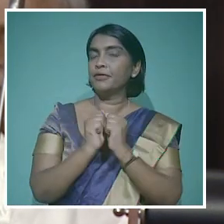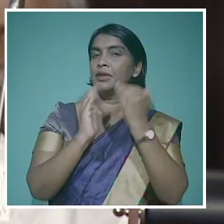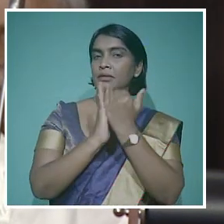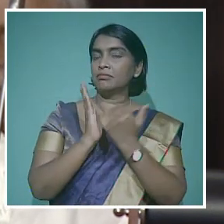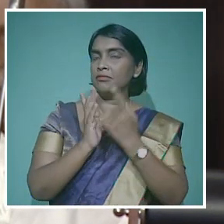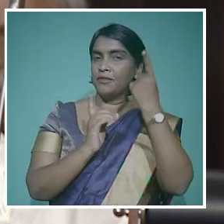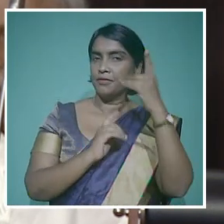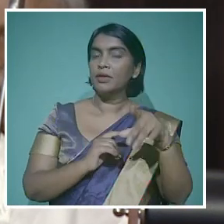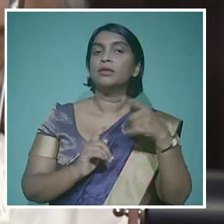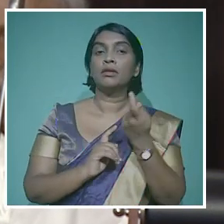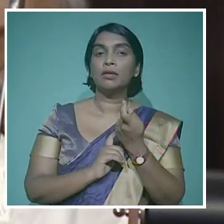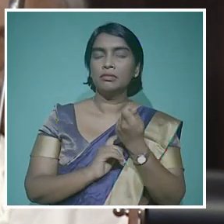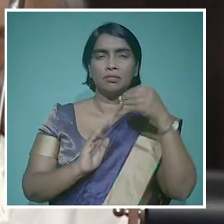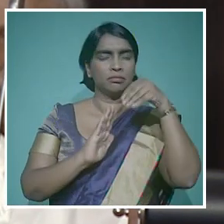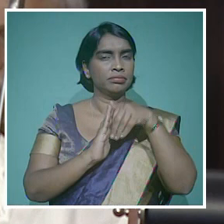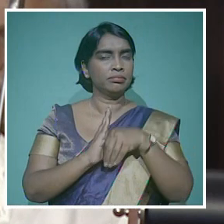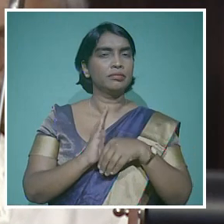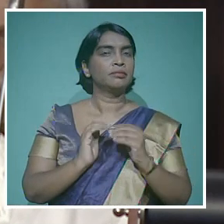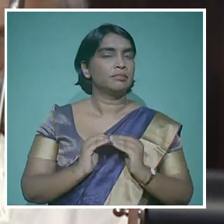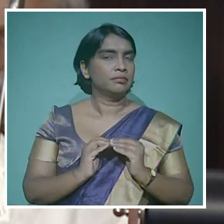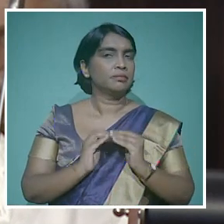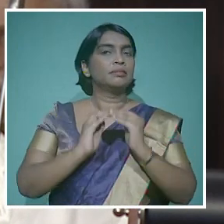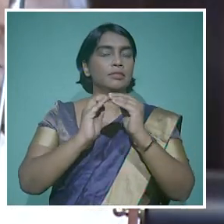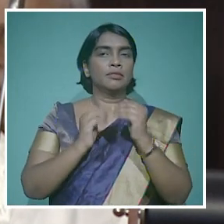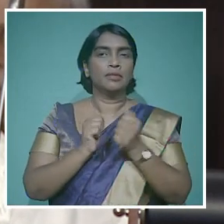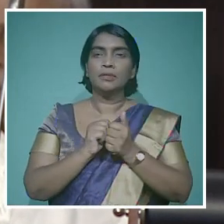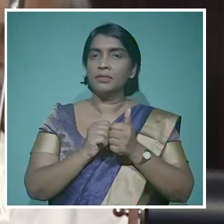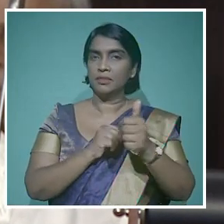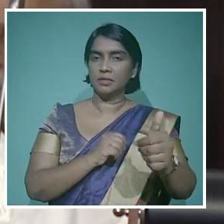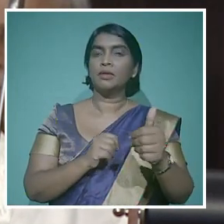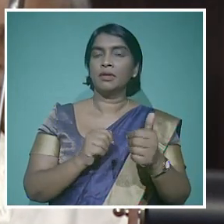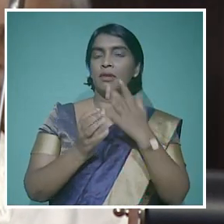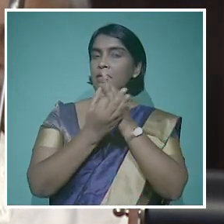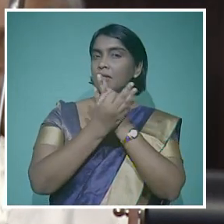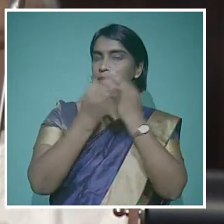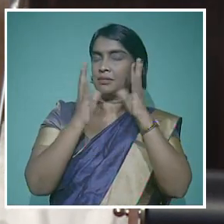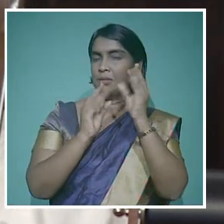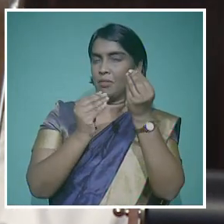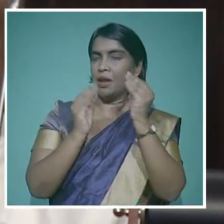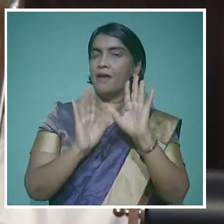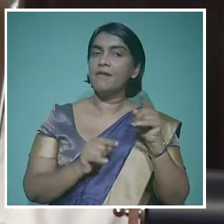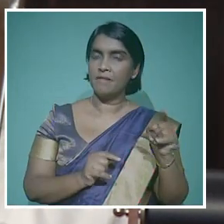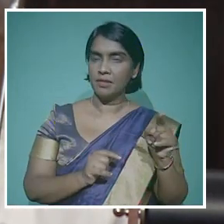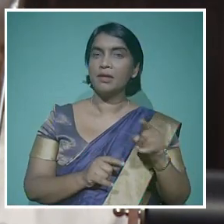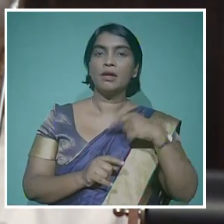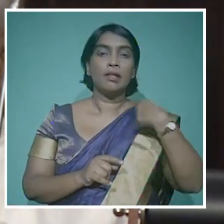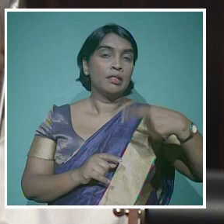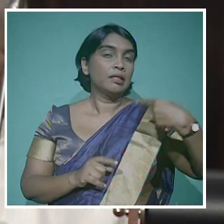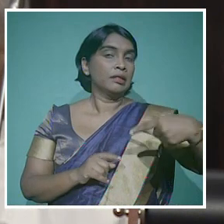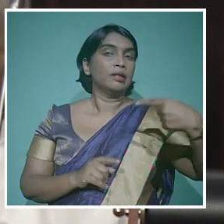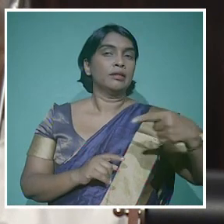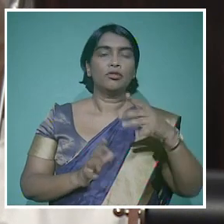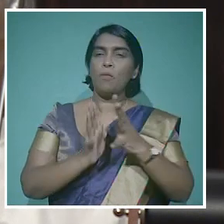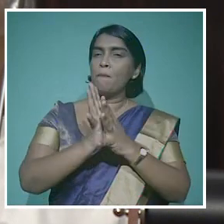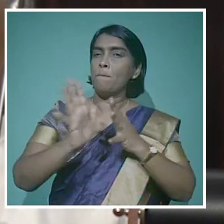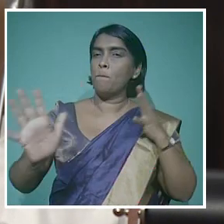නිසා ආර්ථික අගාධයෙන් ගොඩේ මේ මාර්ගයට ආලෝකයක් වැටී තියෙනවා දවස් ගණන්